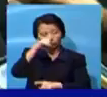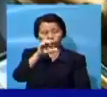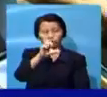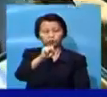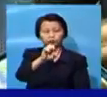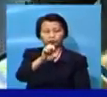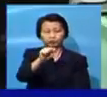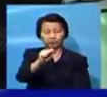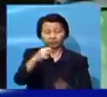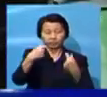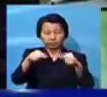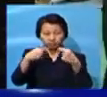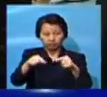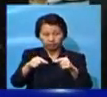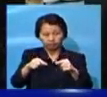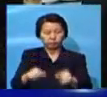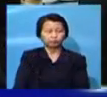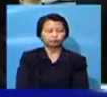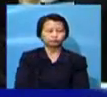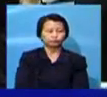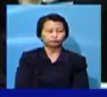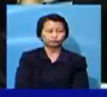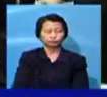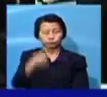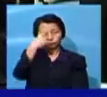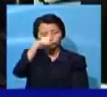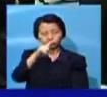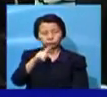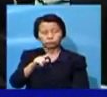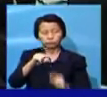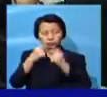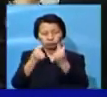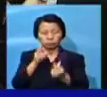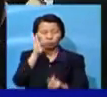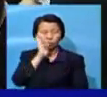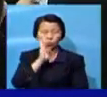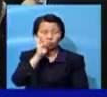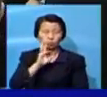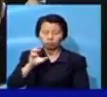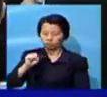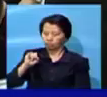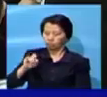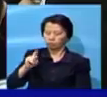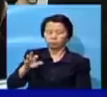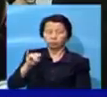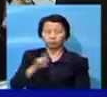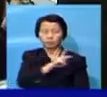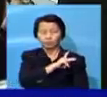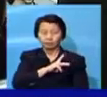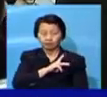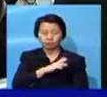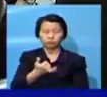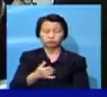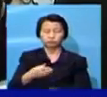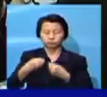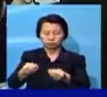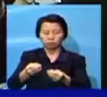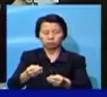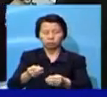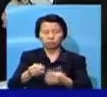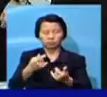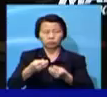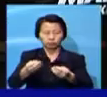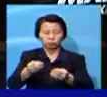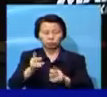kali ini bagi Kapten pasukan hoki wanita Siti Nor amarina rohani walaupun skuad hoki negara dibarisi gabungan